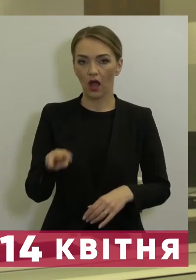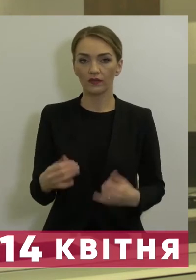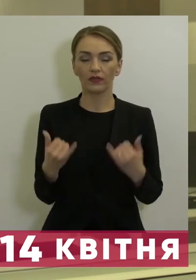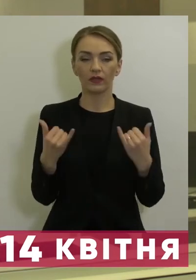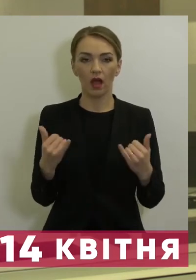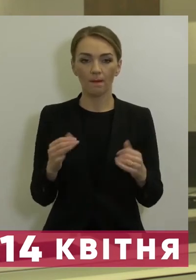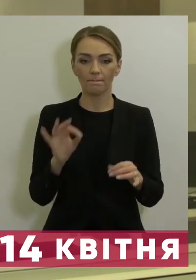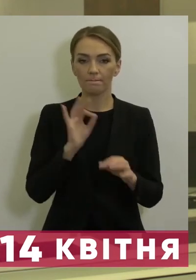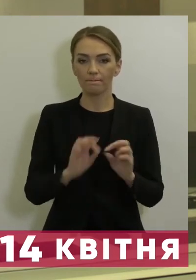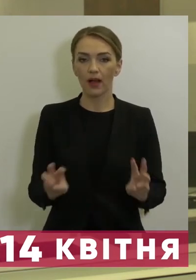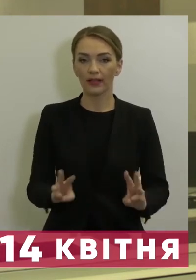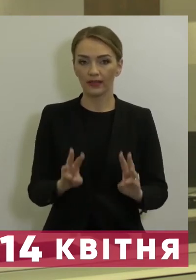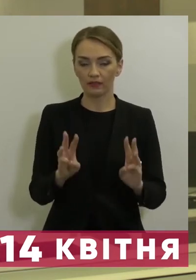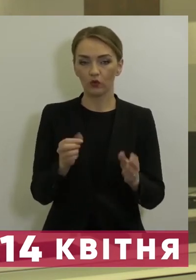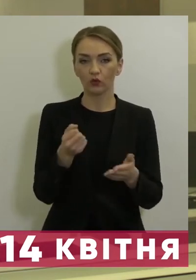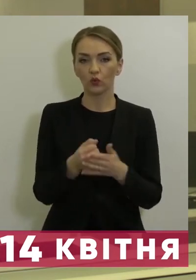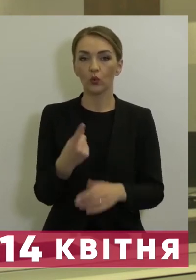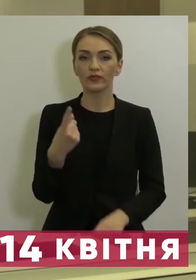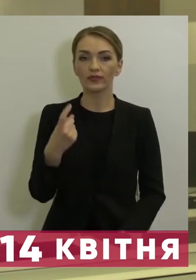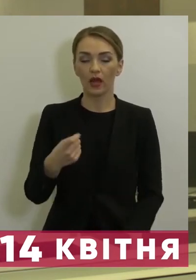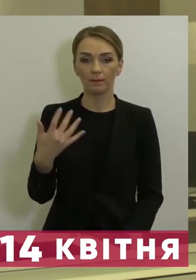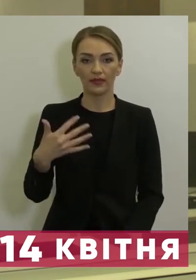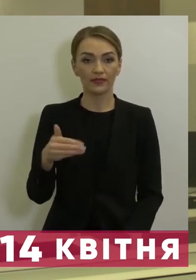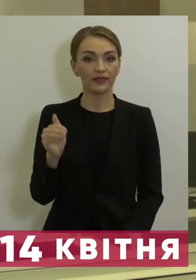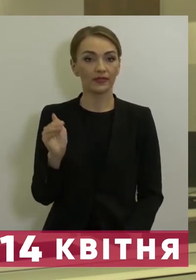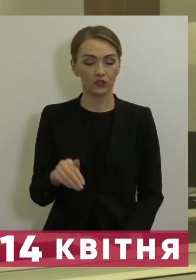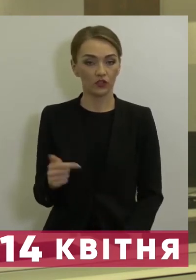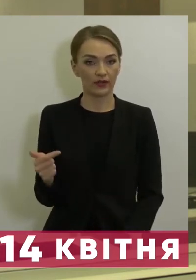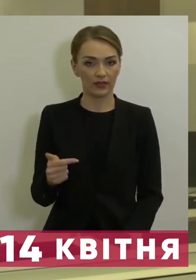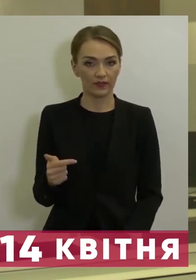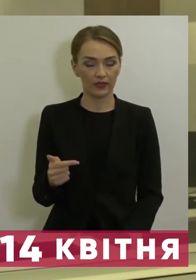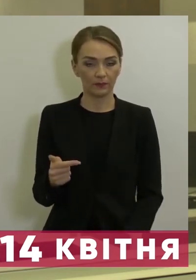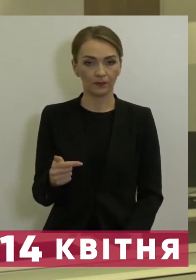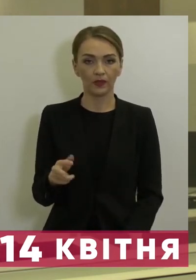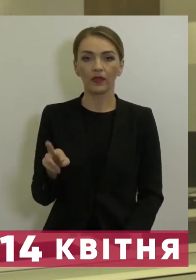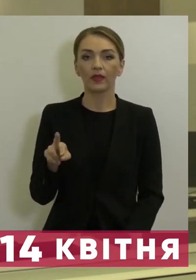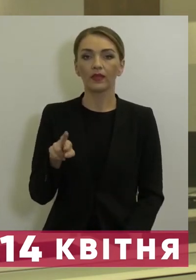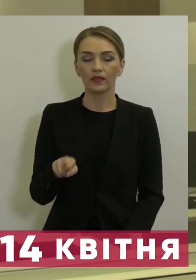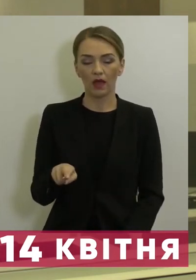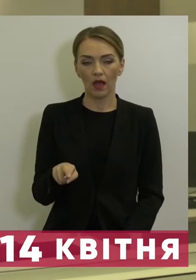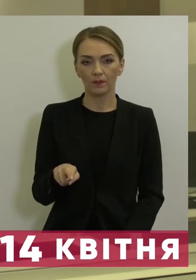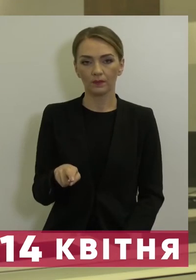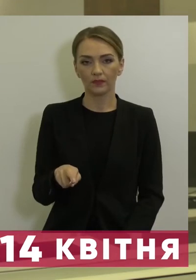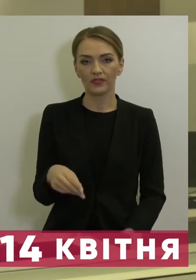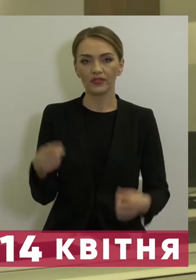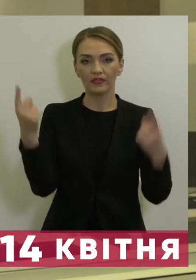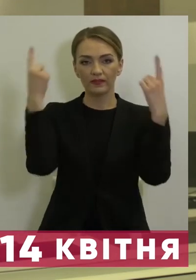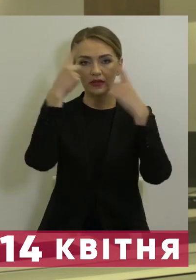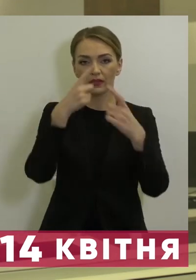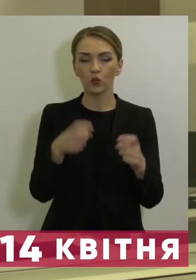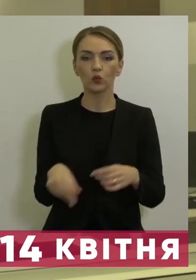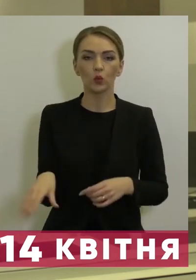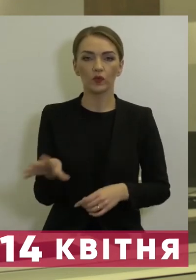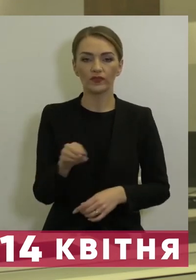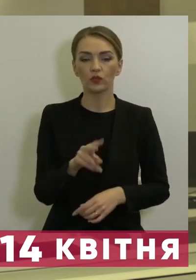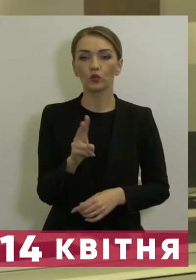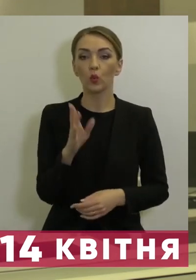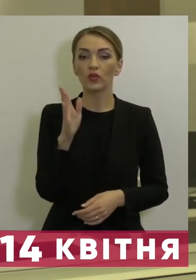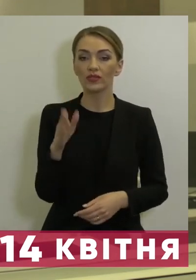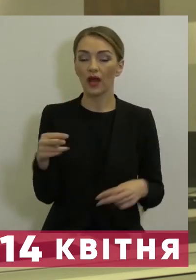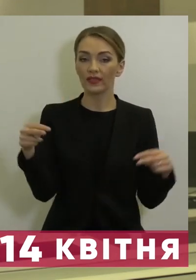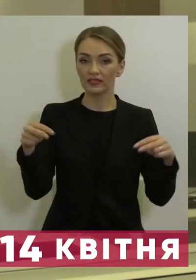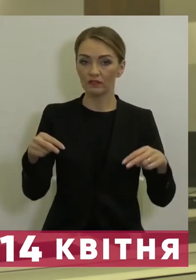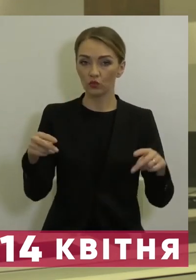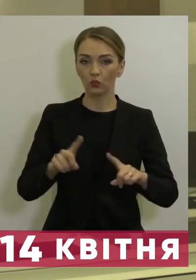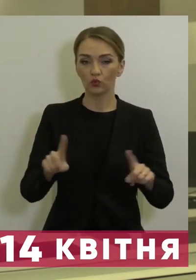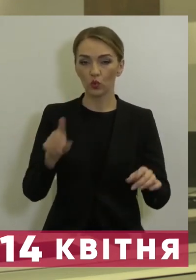для паліїв до 150 тисяч гривень. Я звертаюсь до всіх, хто стане свідком